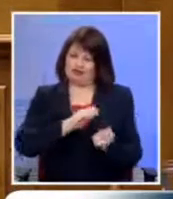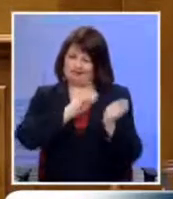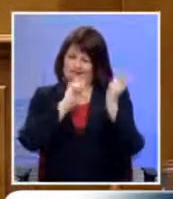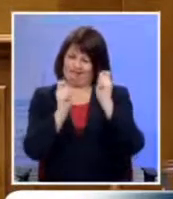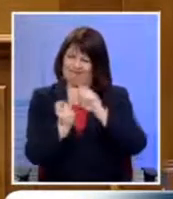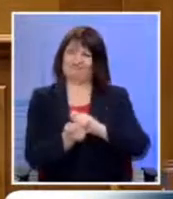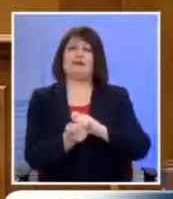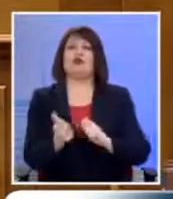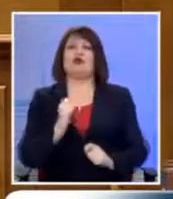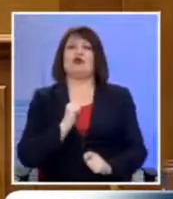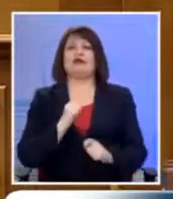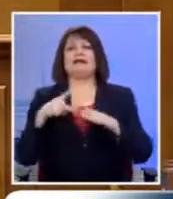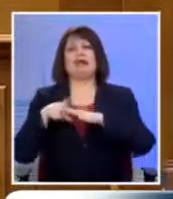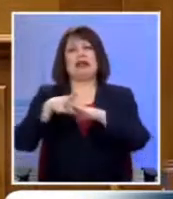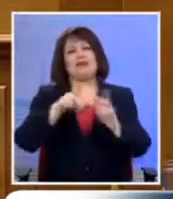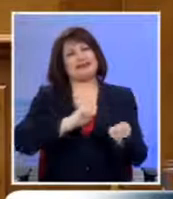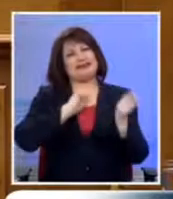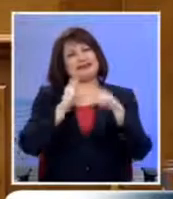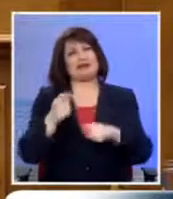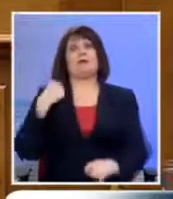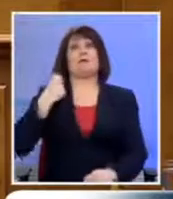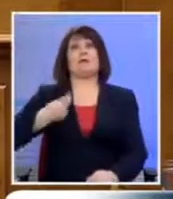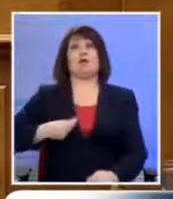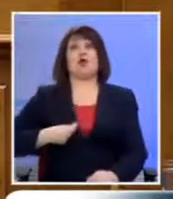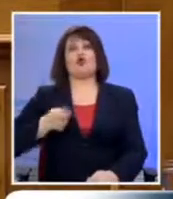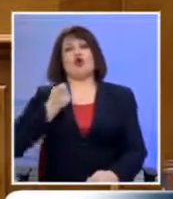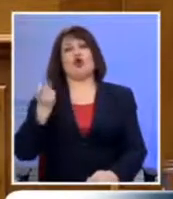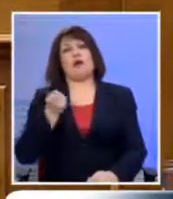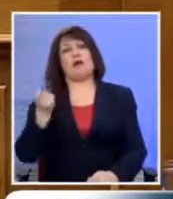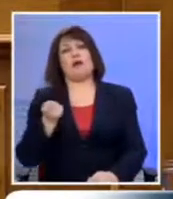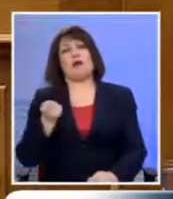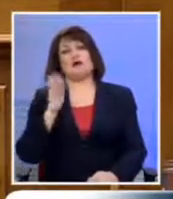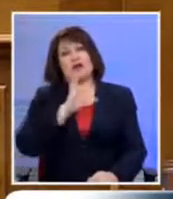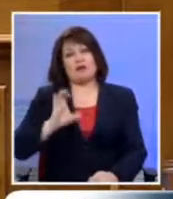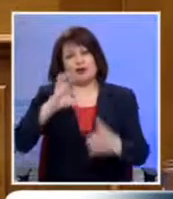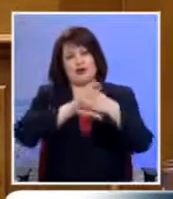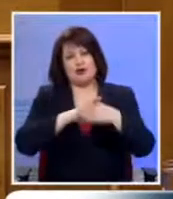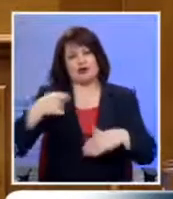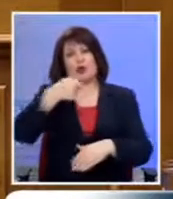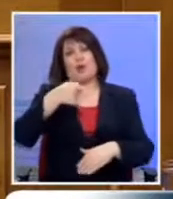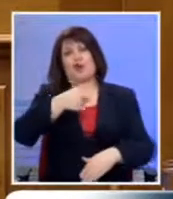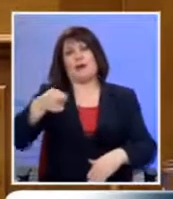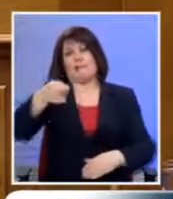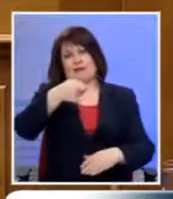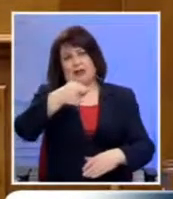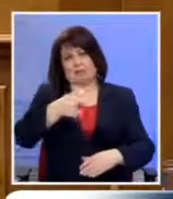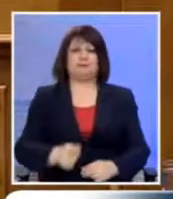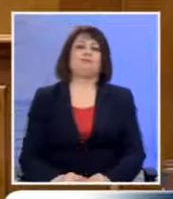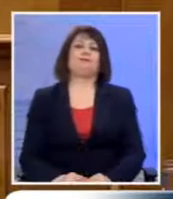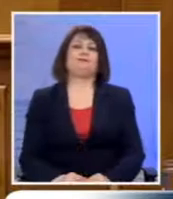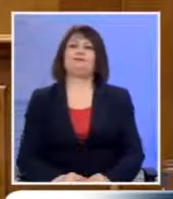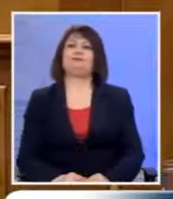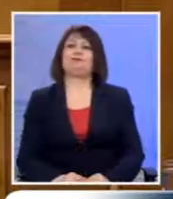χρέος των ιδιωτικών τραπεζών σε χρέος δημόσιο, σε χρέος προς την Ευρωπαϊκή Ένωση και τα άλλα κράτη. Και δεν